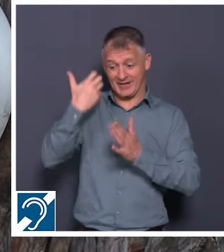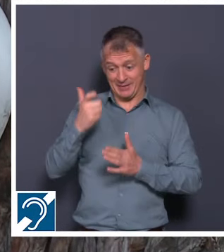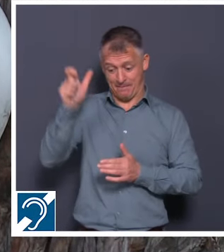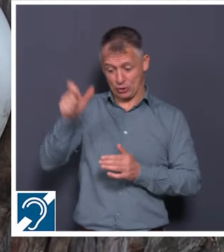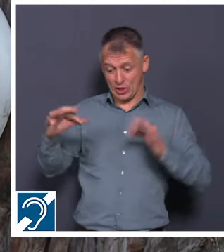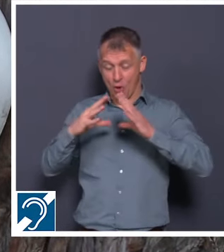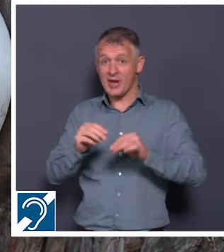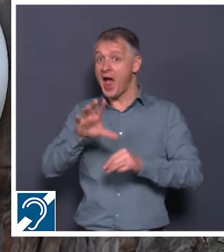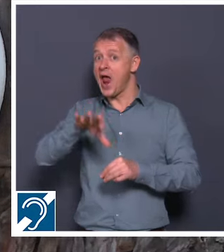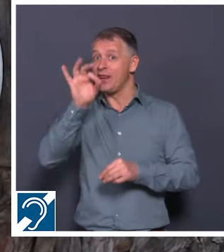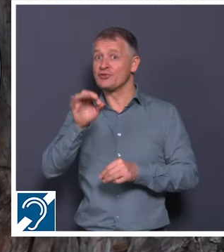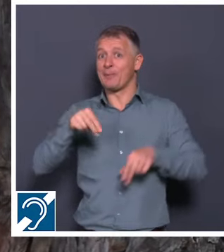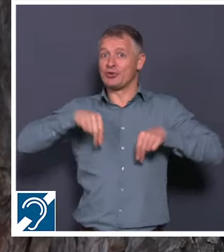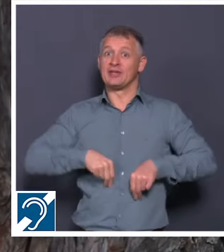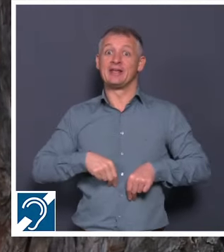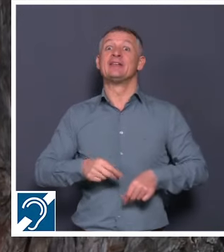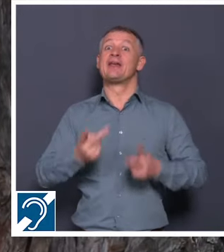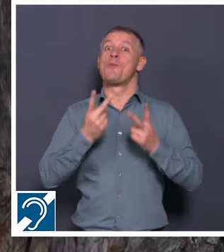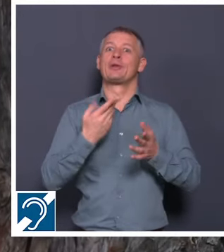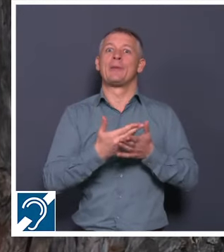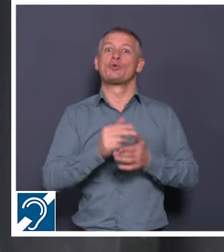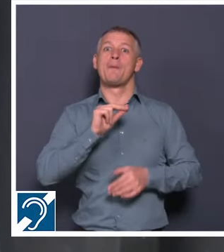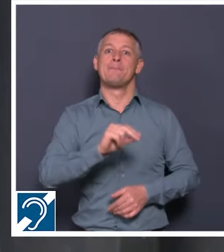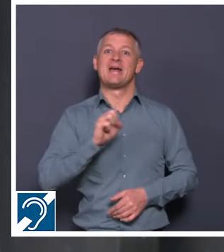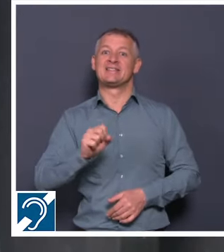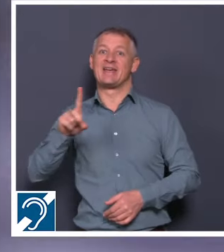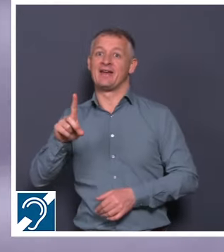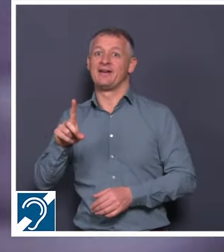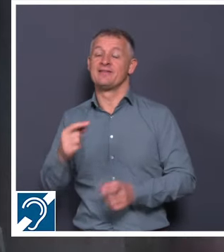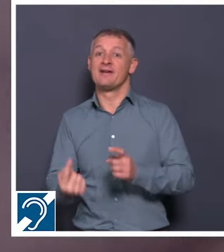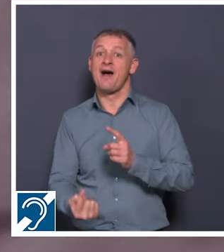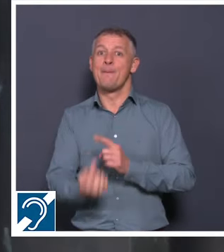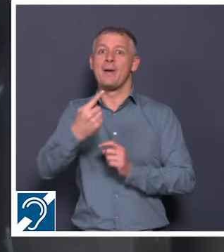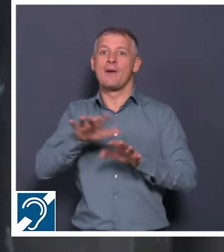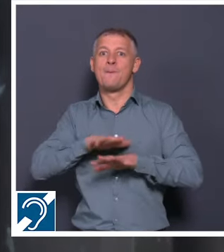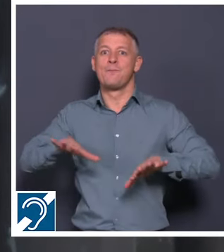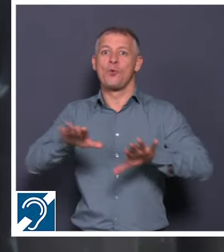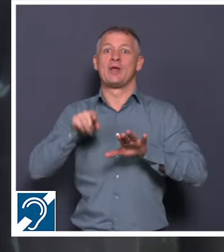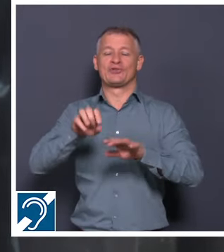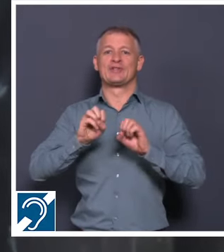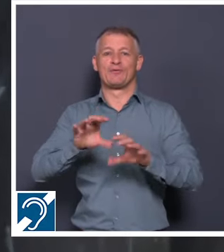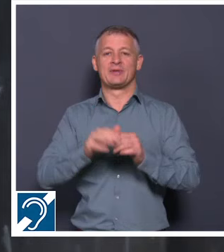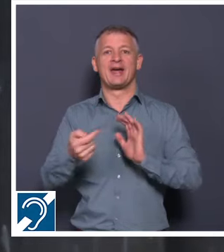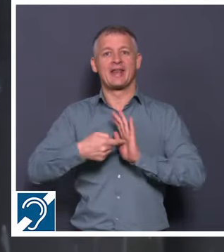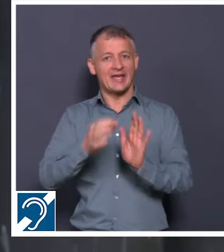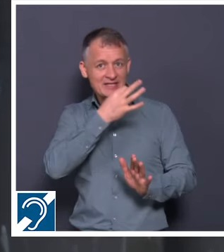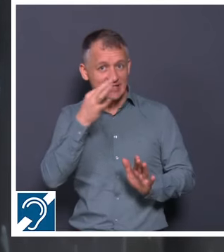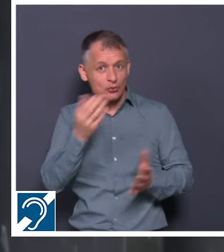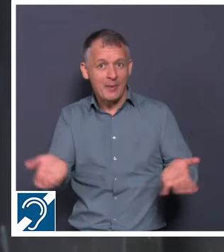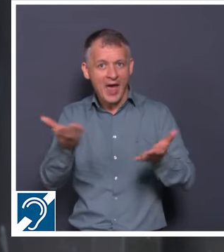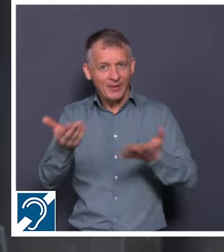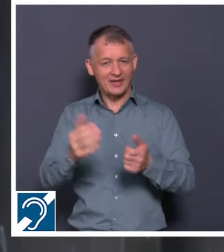alege președintele, ar fi în interesul PSD, din punct de vedere electoral, să iasă public aceste informații, adică să fie desecretizat cât mai rapid?